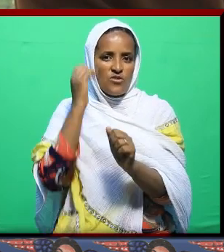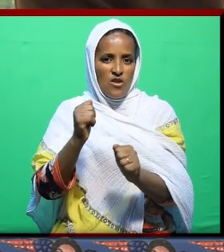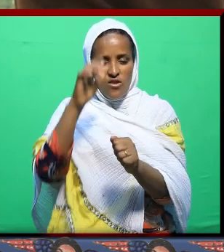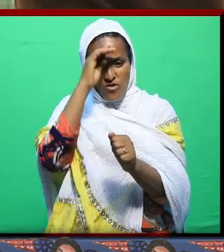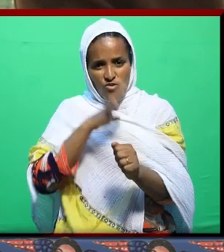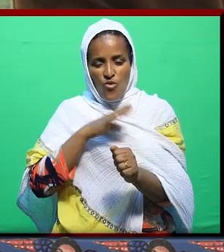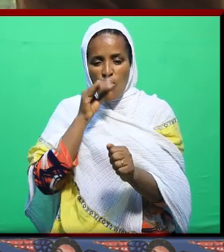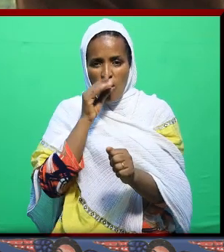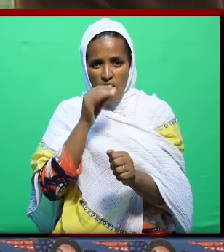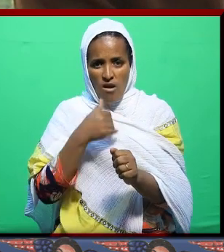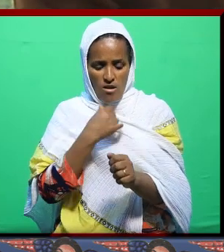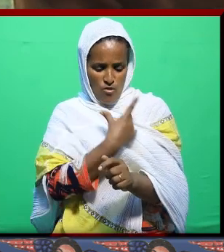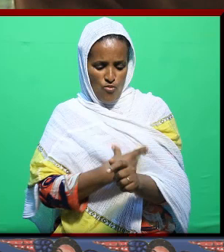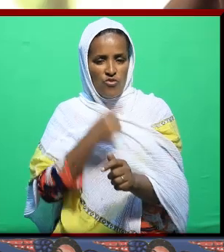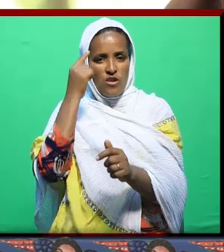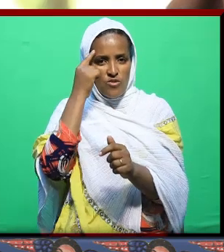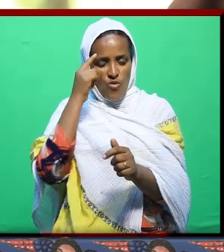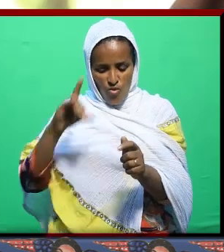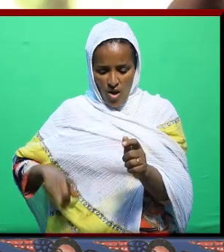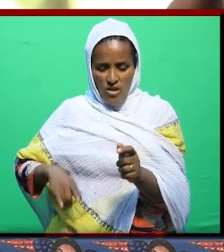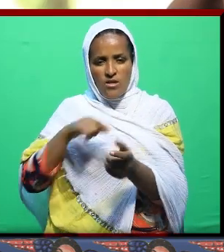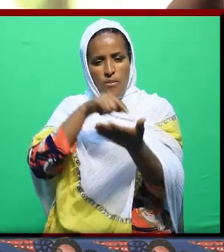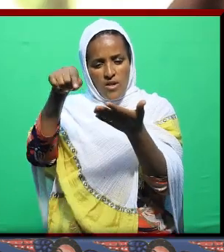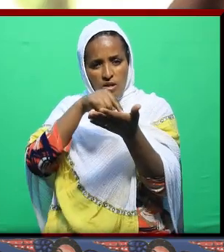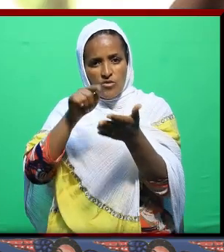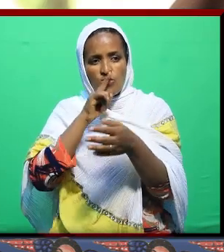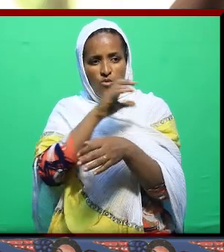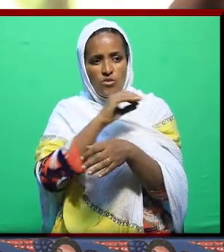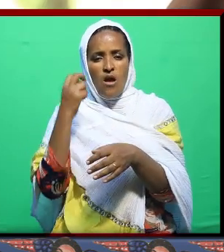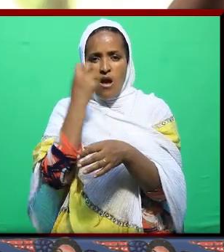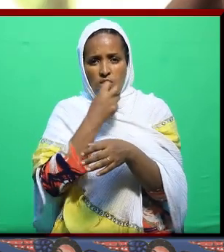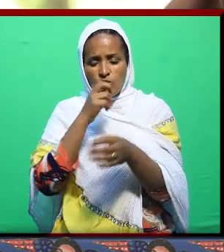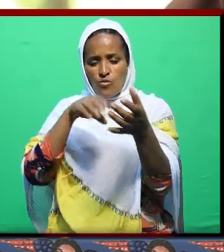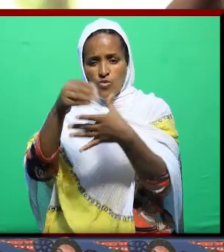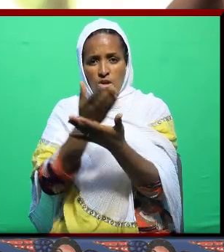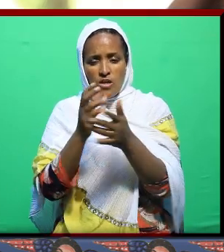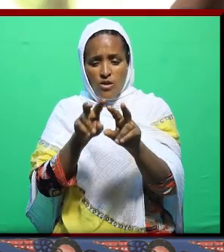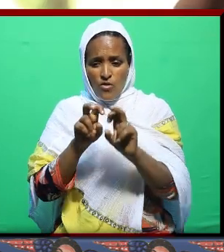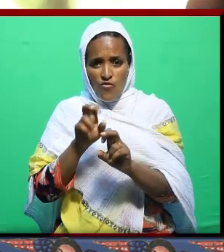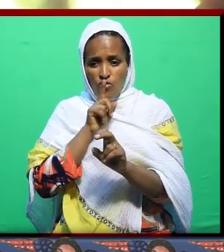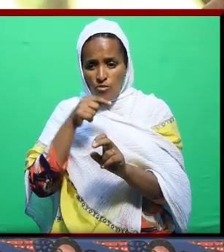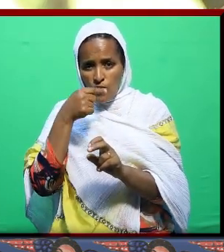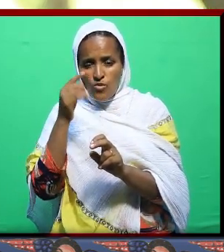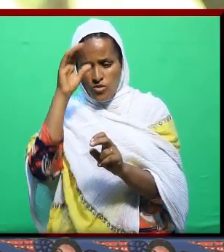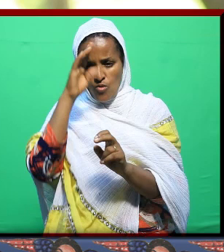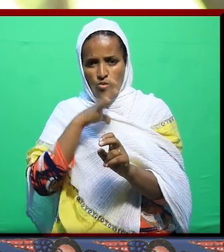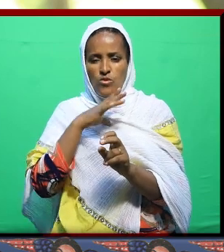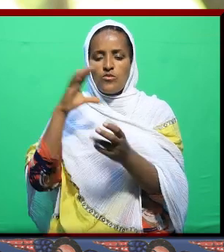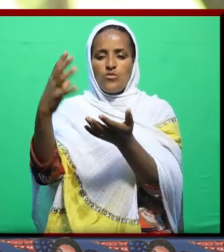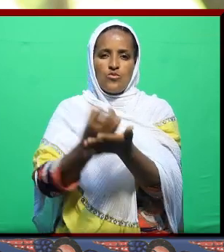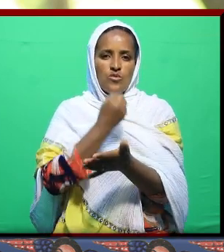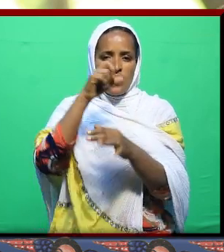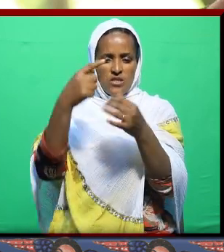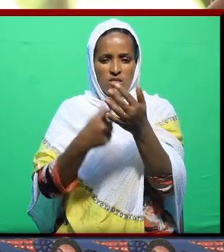ይታወቃል ይባላል። ምክንያቱም ሰው የሚያወራው ልቡን ያስበውን ኩላሊት ያመላለሰውን ነውና ካንደበቱ የሚወጣው ነገር ክፋት ነው የሚለውን ነገር